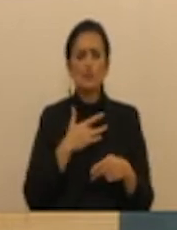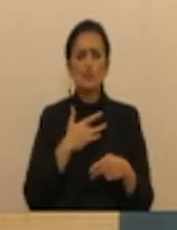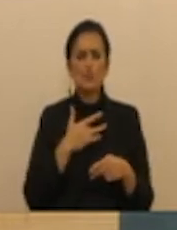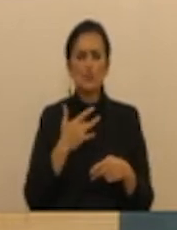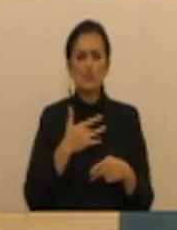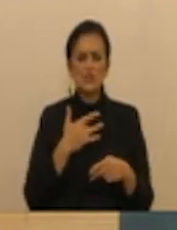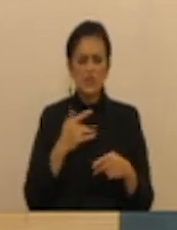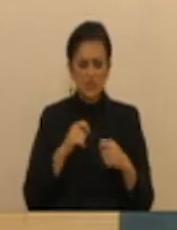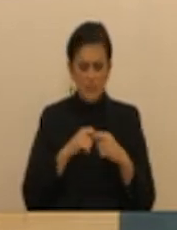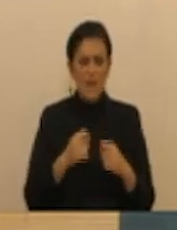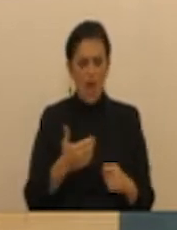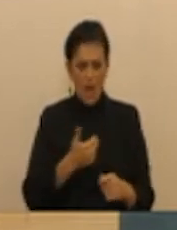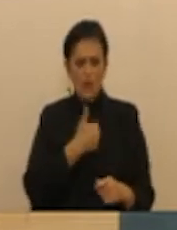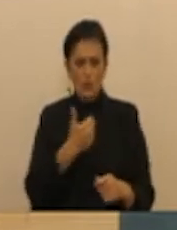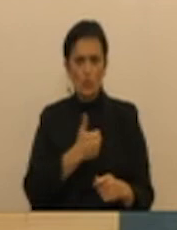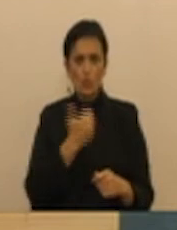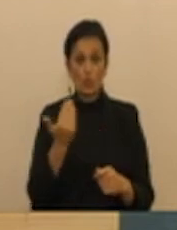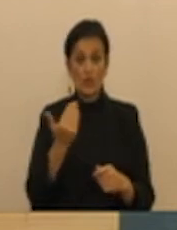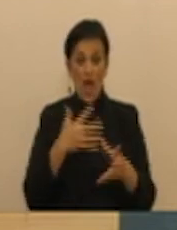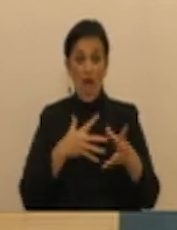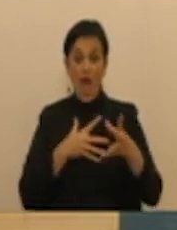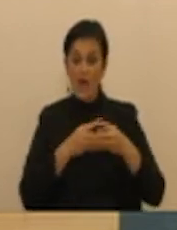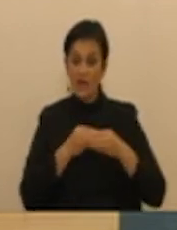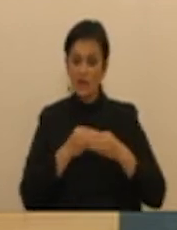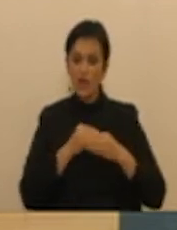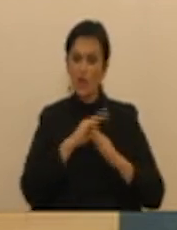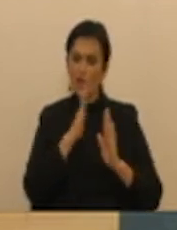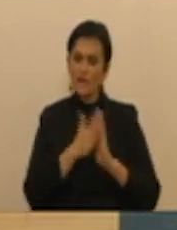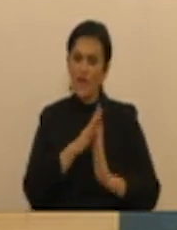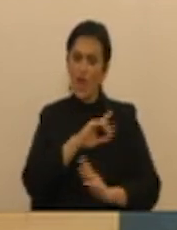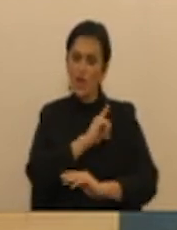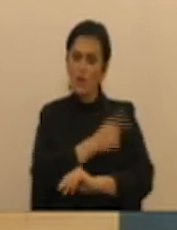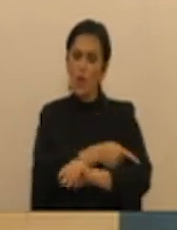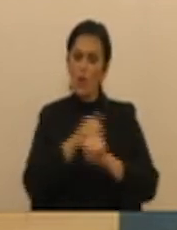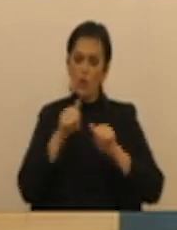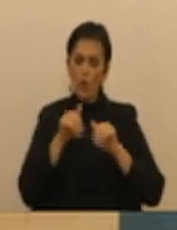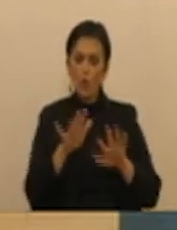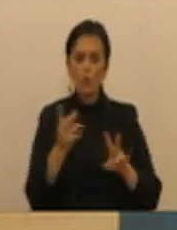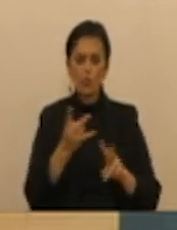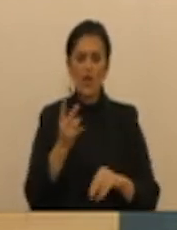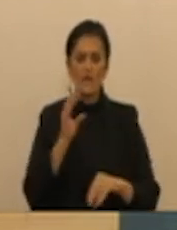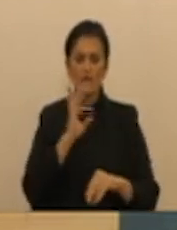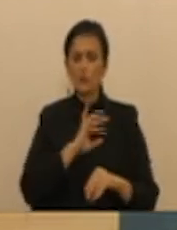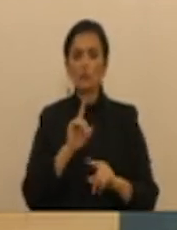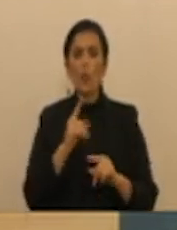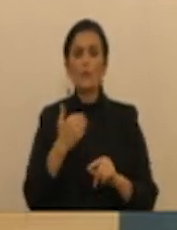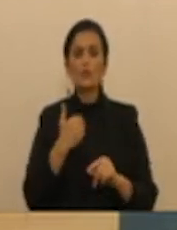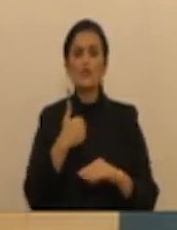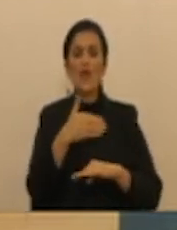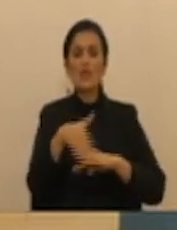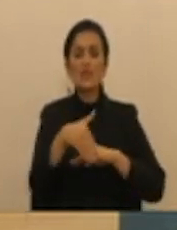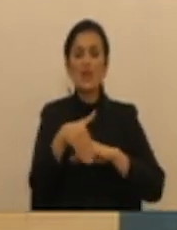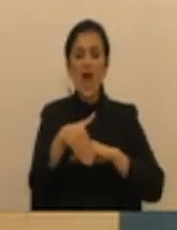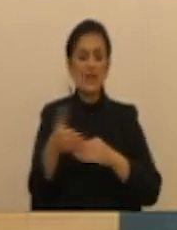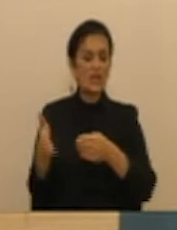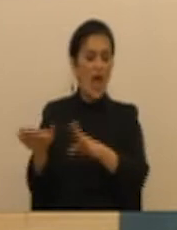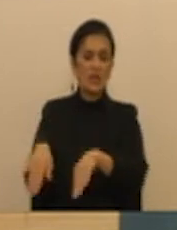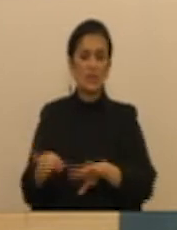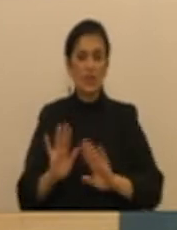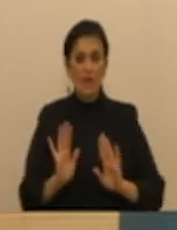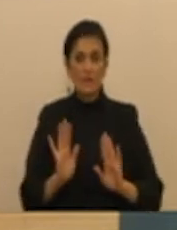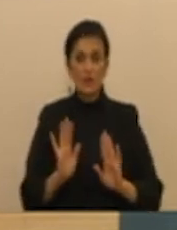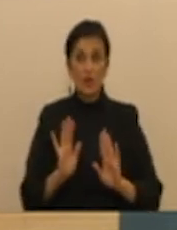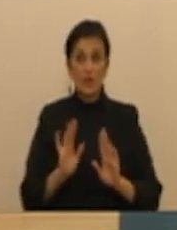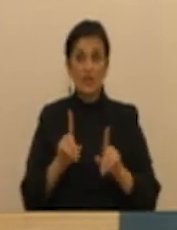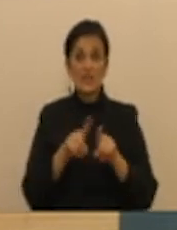ეს მათთან ერთად ყველა ღონე უნდა ვიხმაროთ იმისათვის რომ ეს ჩვენ გარეთ არ დაბეჭდეთ